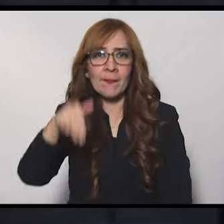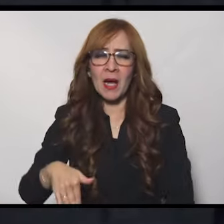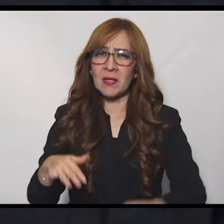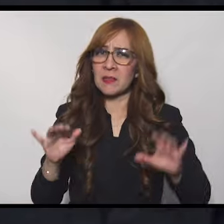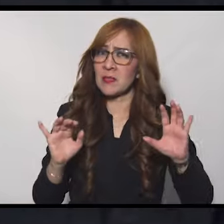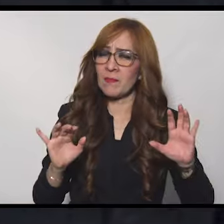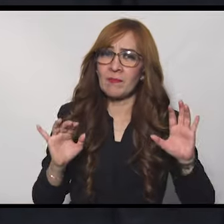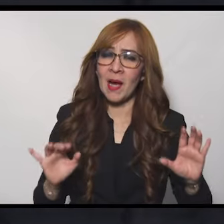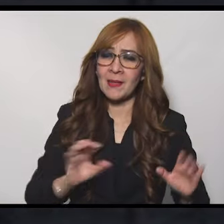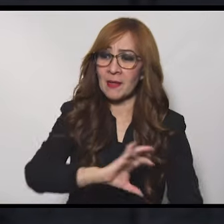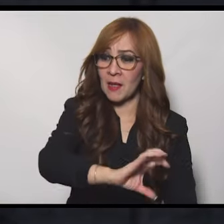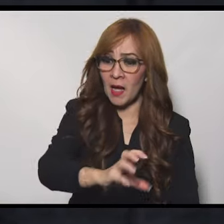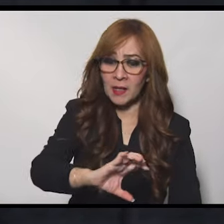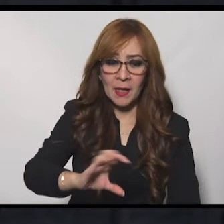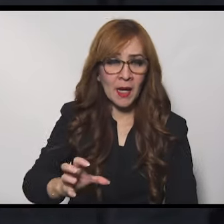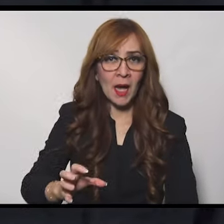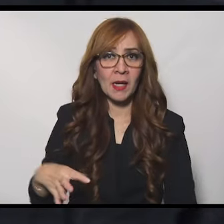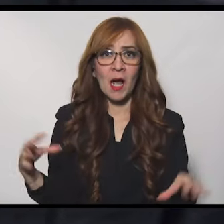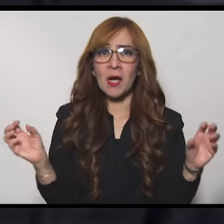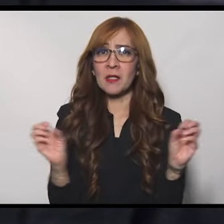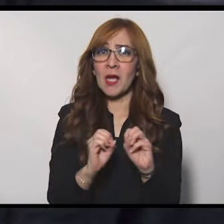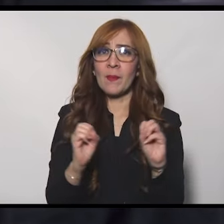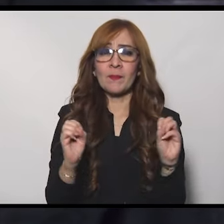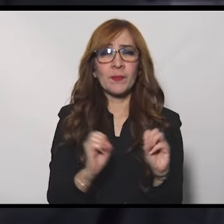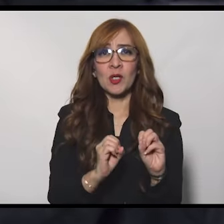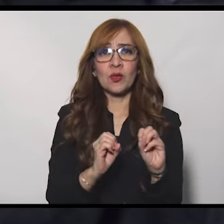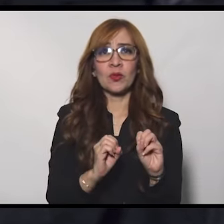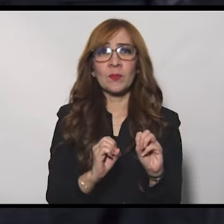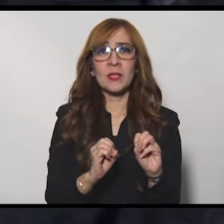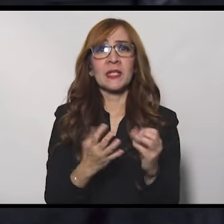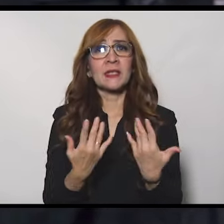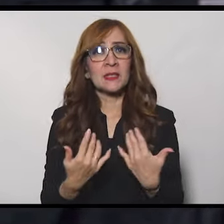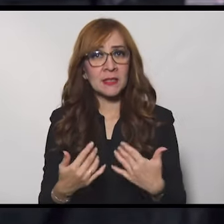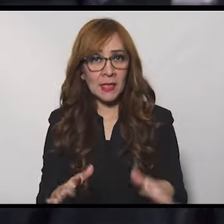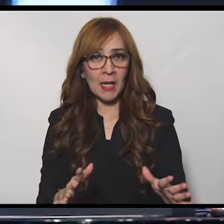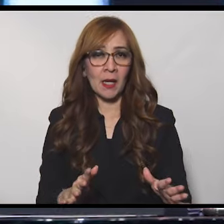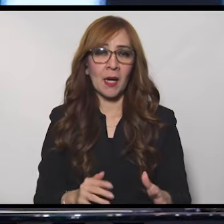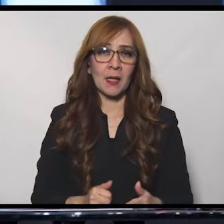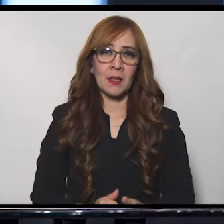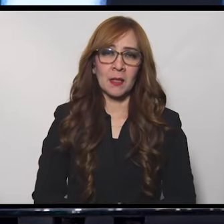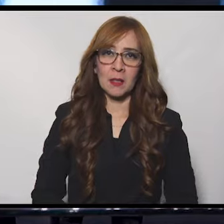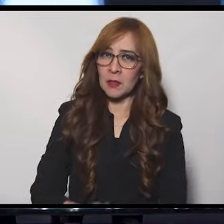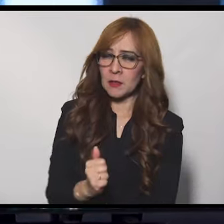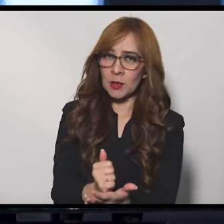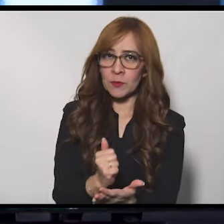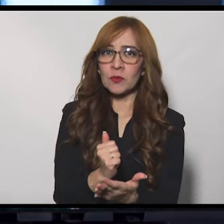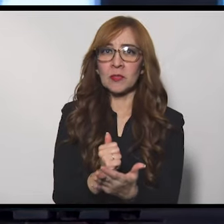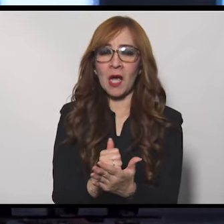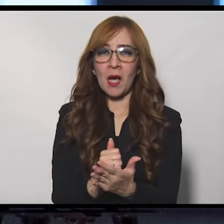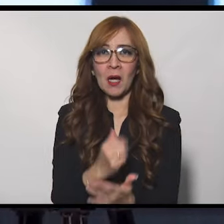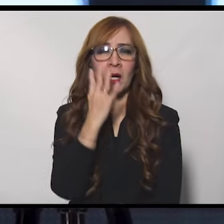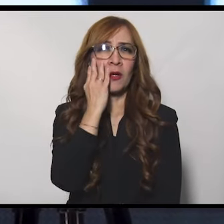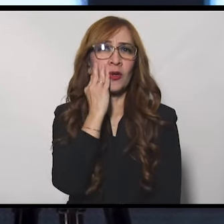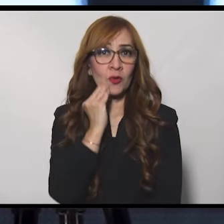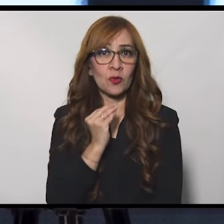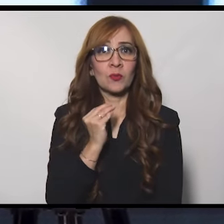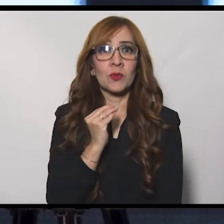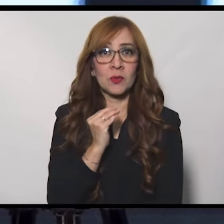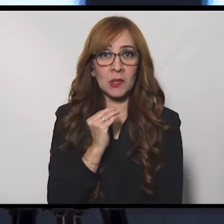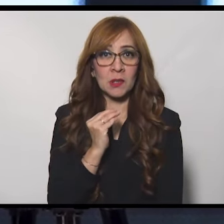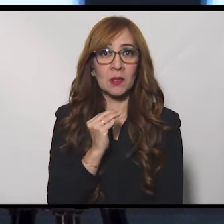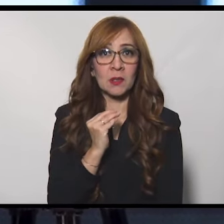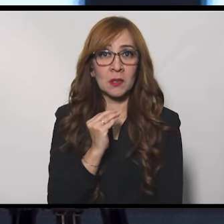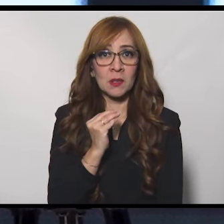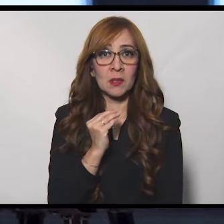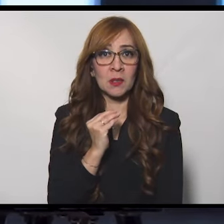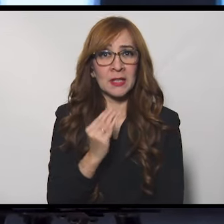begitu banyak daerah yang belum diduduki oleh Yosua. Padahal usianya Yosua